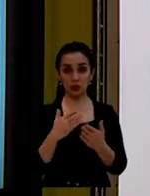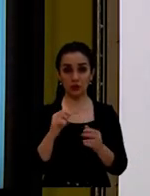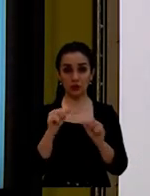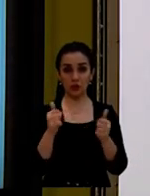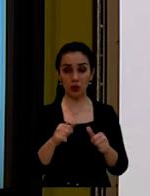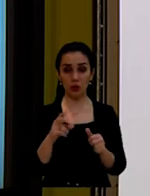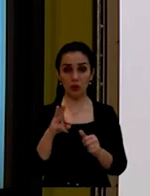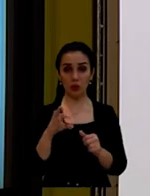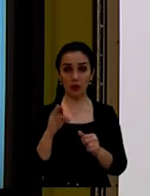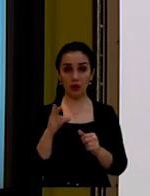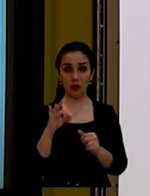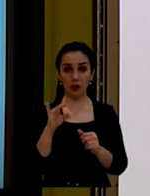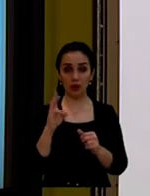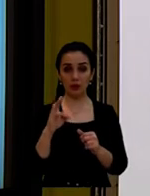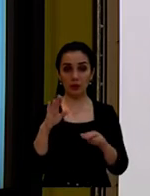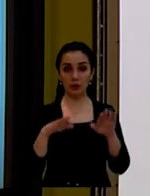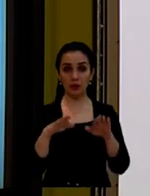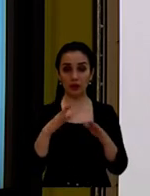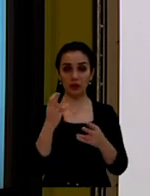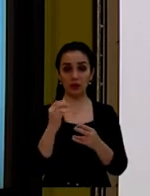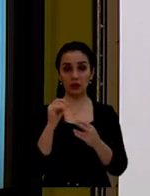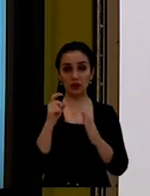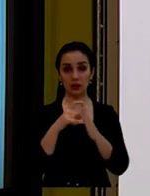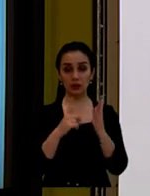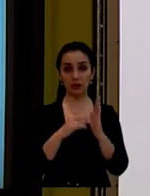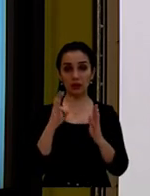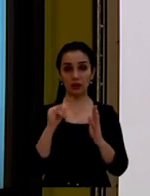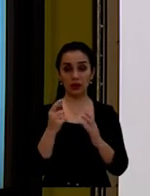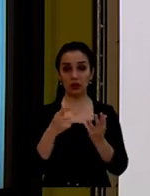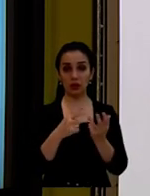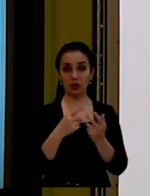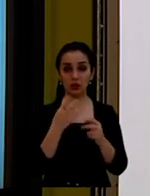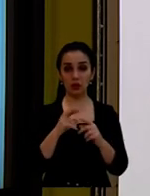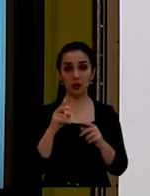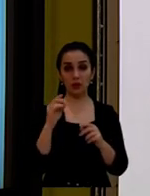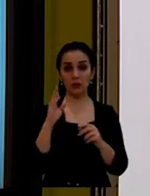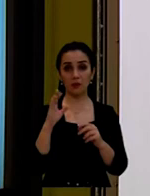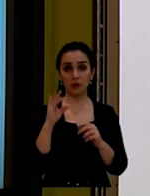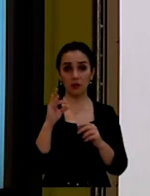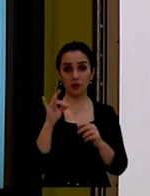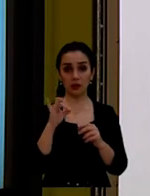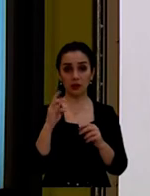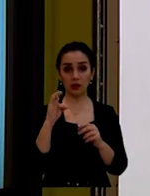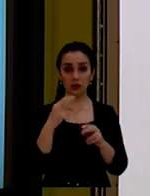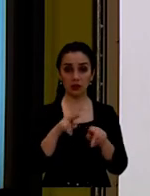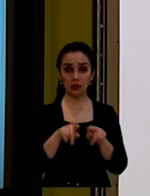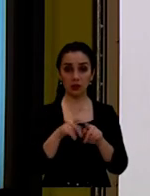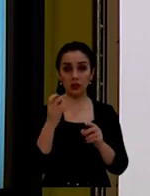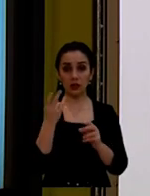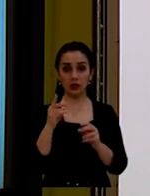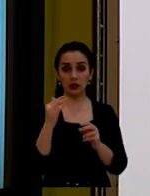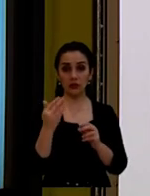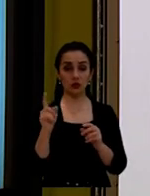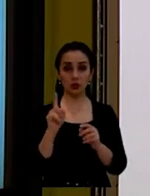молярную массу разделить на количество водорода в данной кислоте и для того чтобы найти